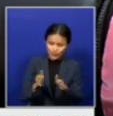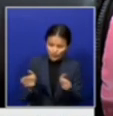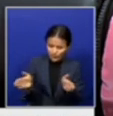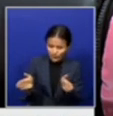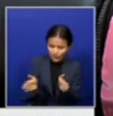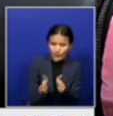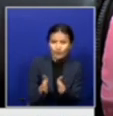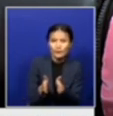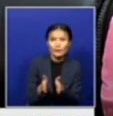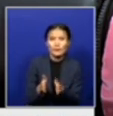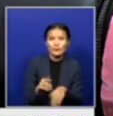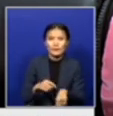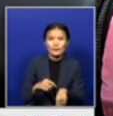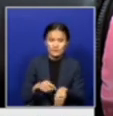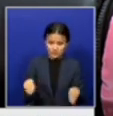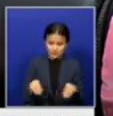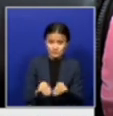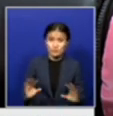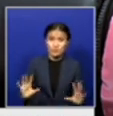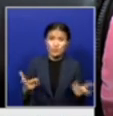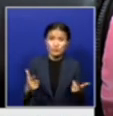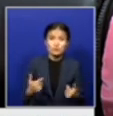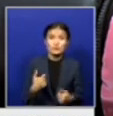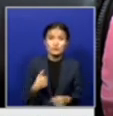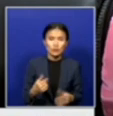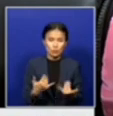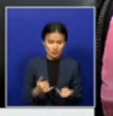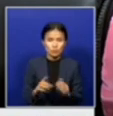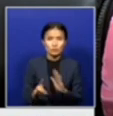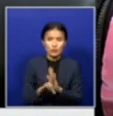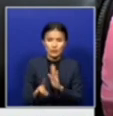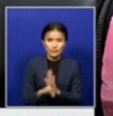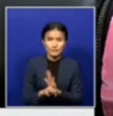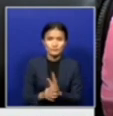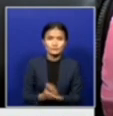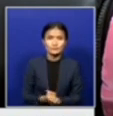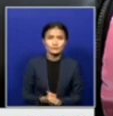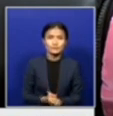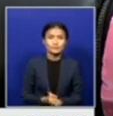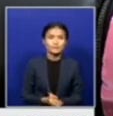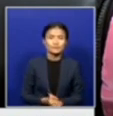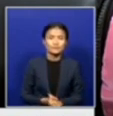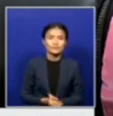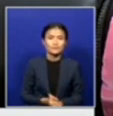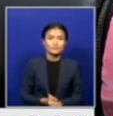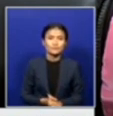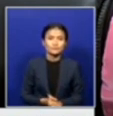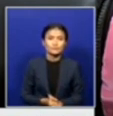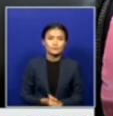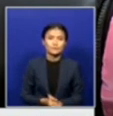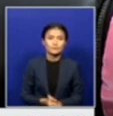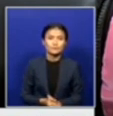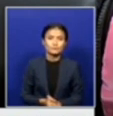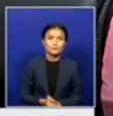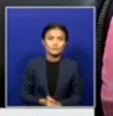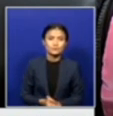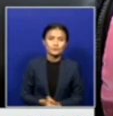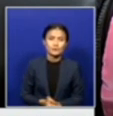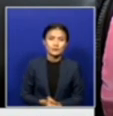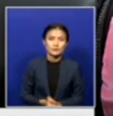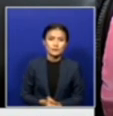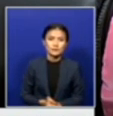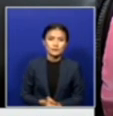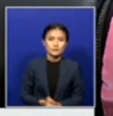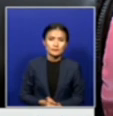ไปช่วงสุดท้ายนะครับจะข้ามในส่วนที่ผมมีความประสงค์